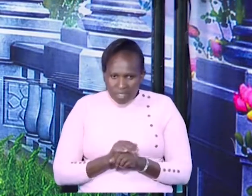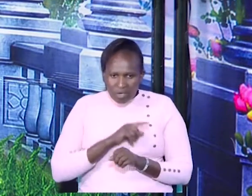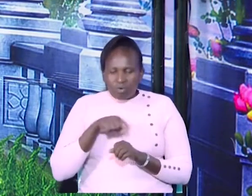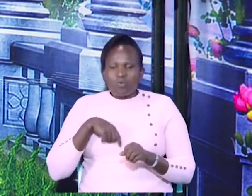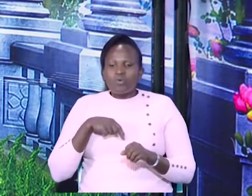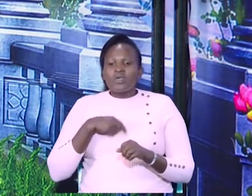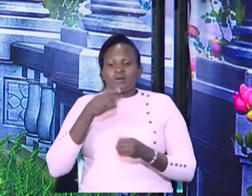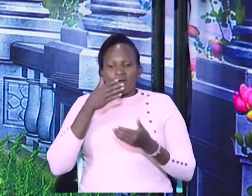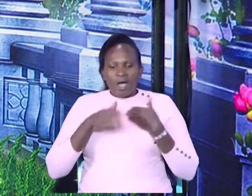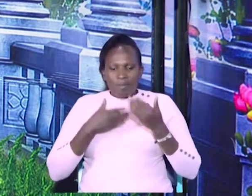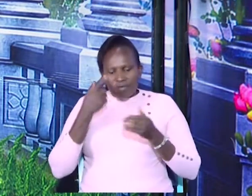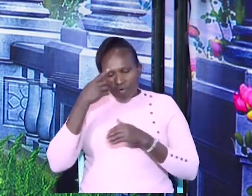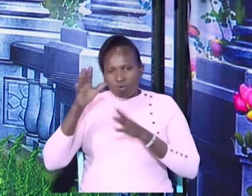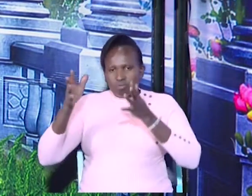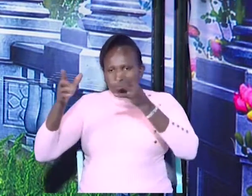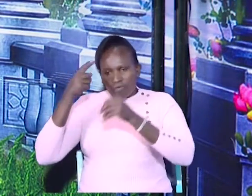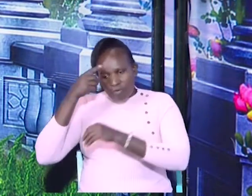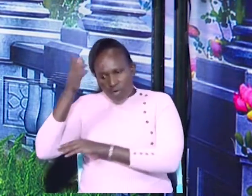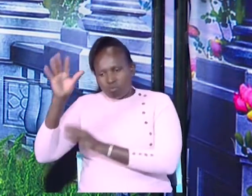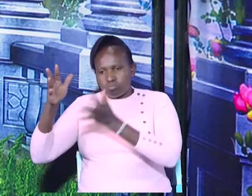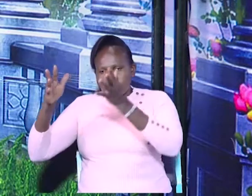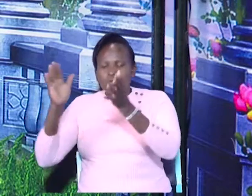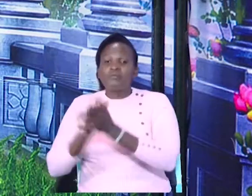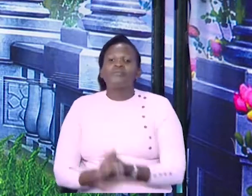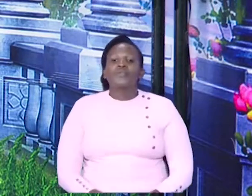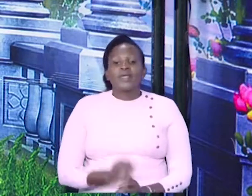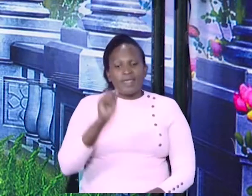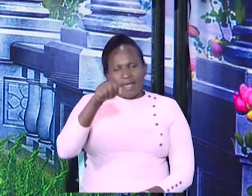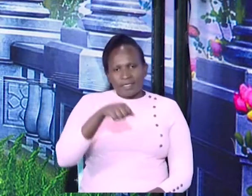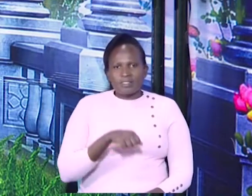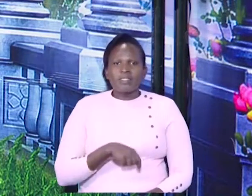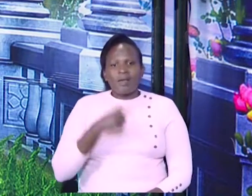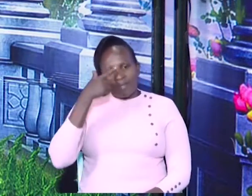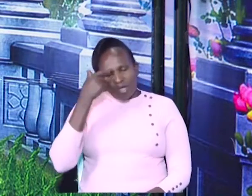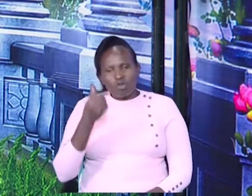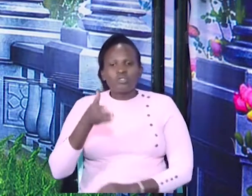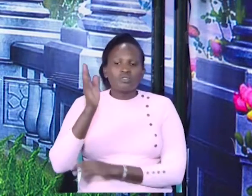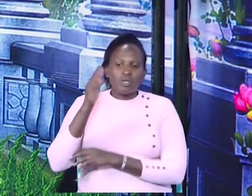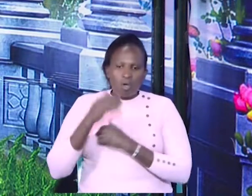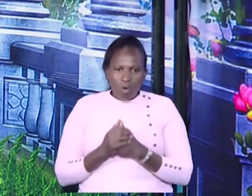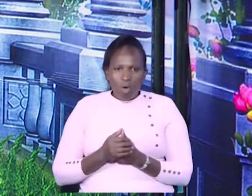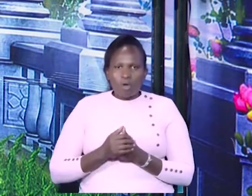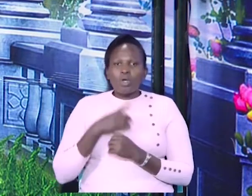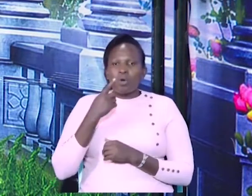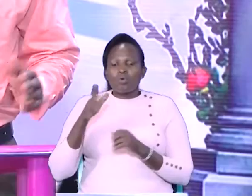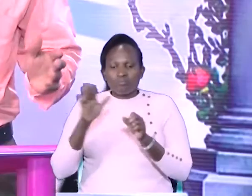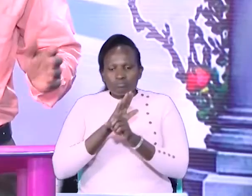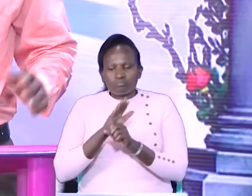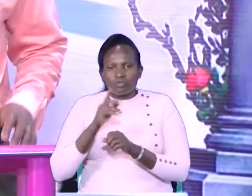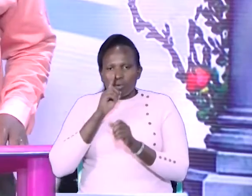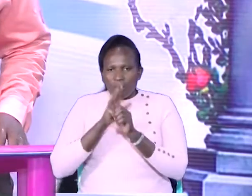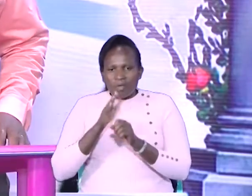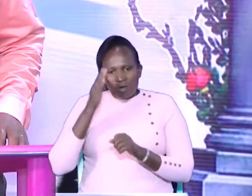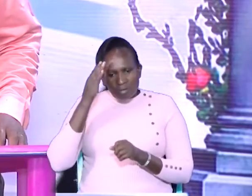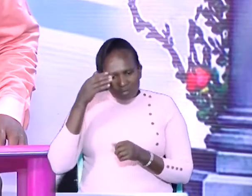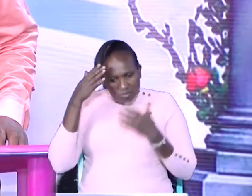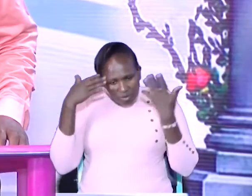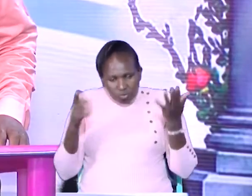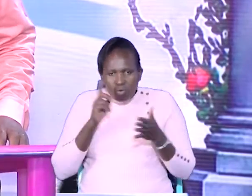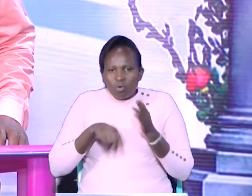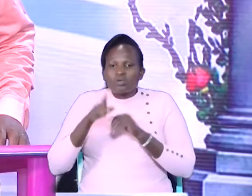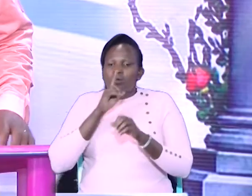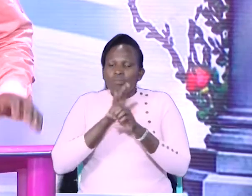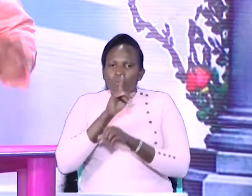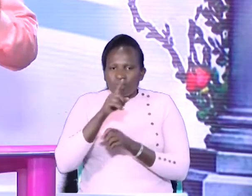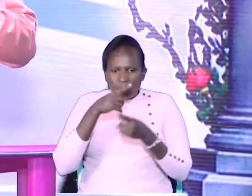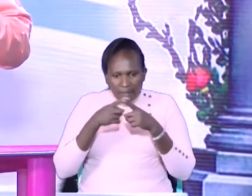Mungu wetu sana. Hebu tupigie Mungu wetu makofi. Ni kwa sababu Mungu huwa anatimiza ahadi. Sijui ni nini Mungu amekuahidi,